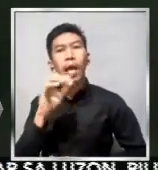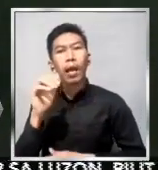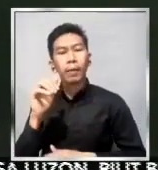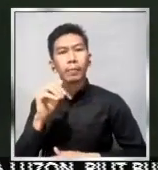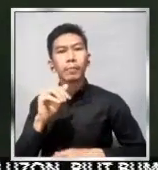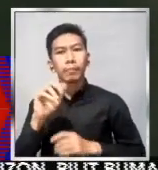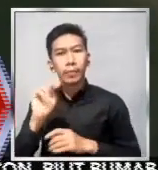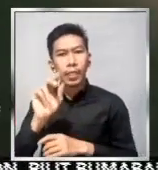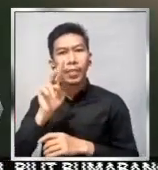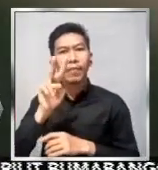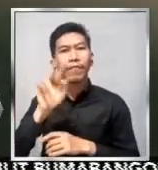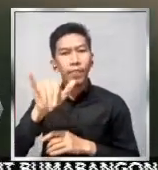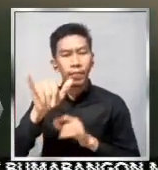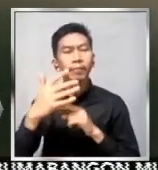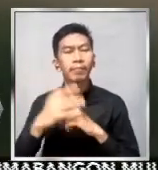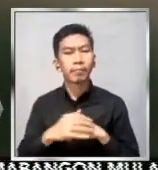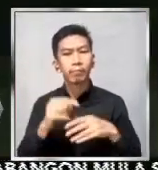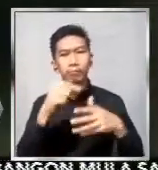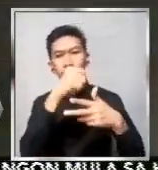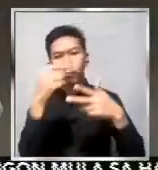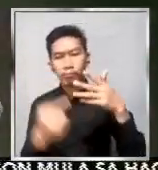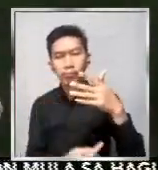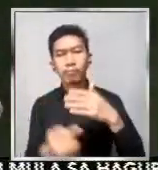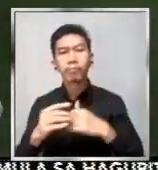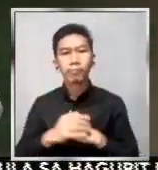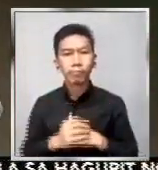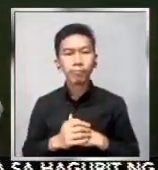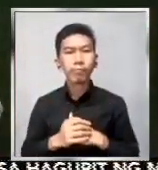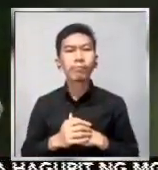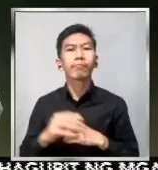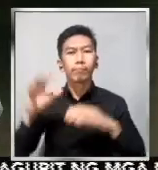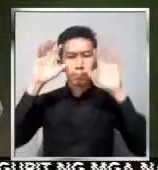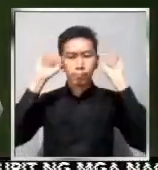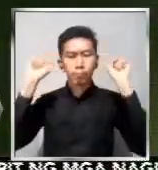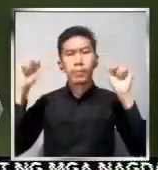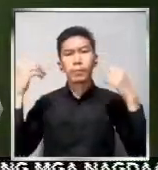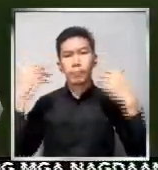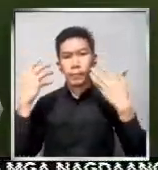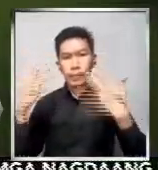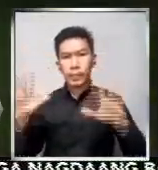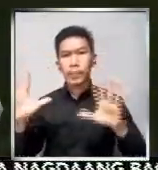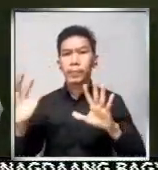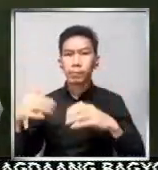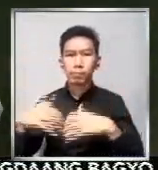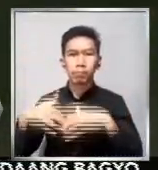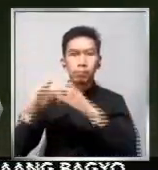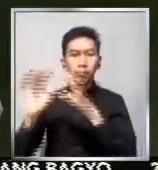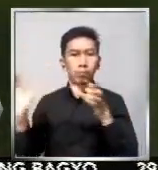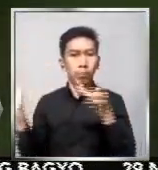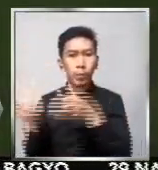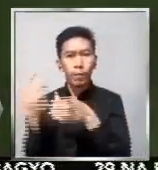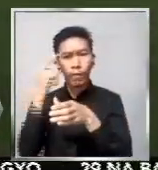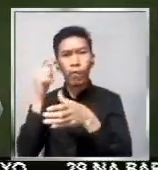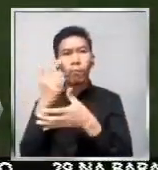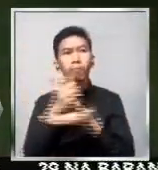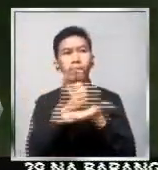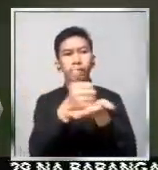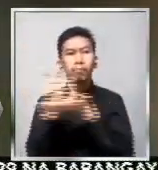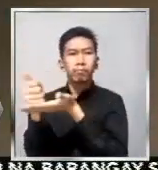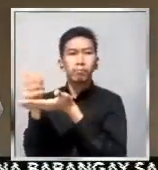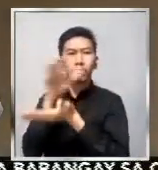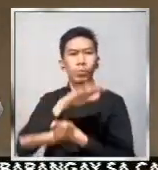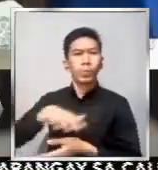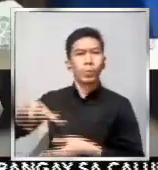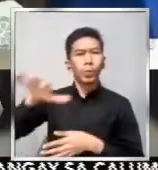Inanunsyo rin ng Pangulo na gumawa siya ng task force para tumutok sa rehabilitasyon ng mga lugar na apektado ng mga nakaraang bagyo. Sa